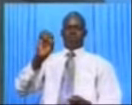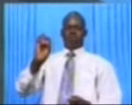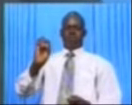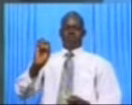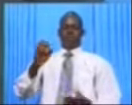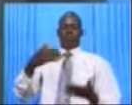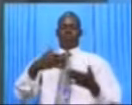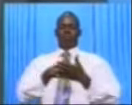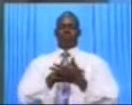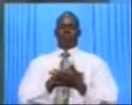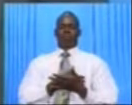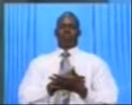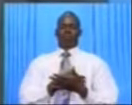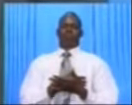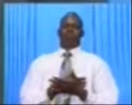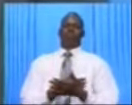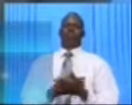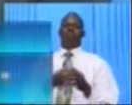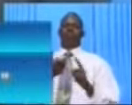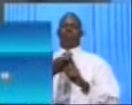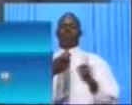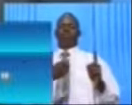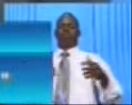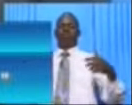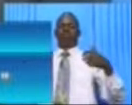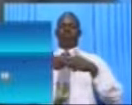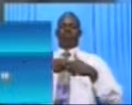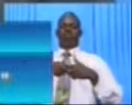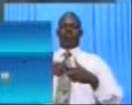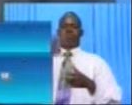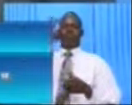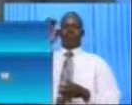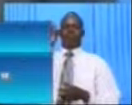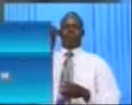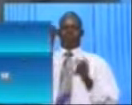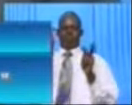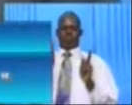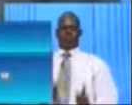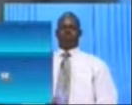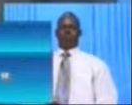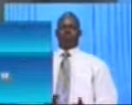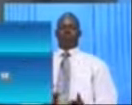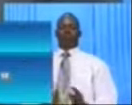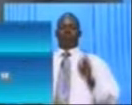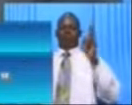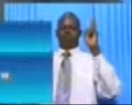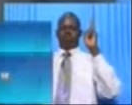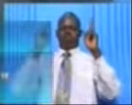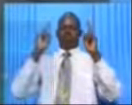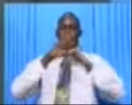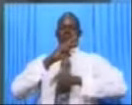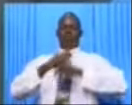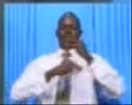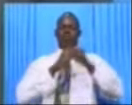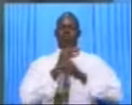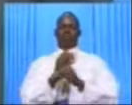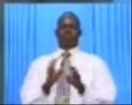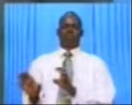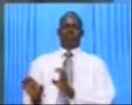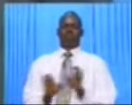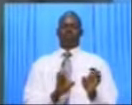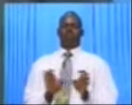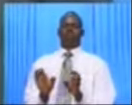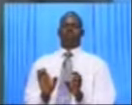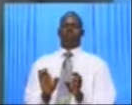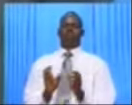des nouvelles ressources énergétiques. Et le deuxième, c'est carrément un champion du monde, puisqu'en fait il a réalisé,